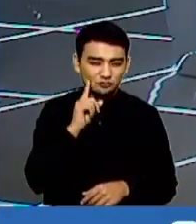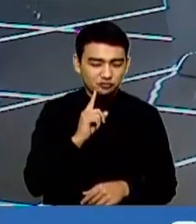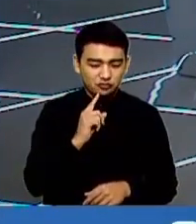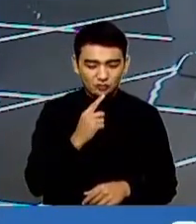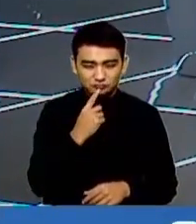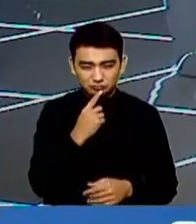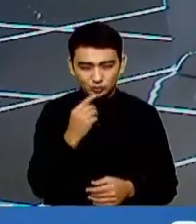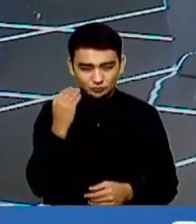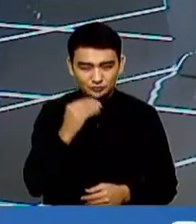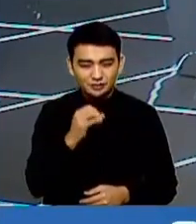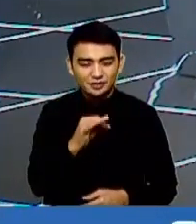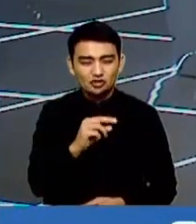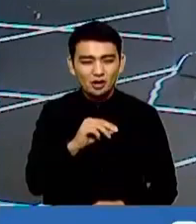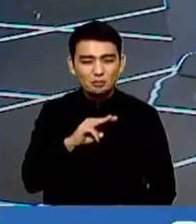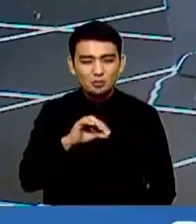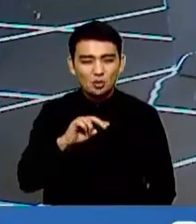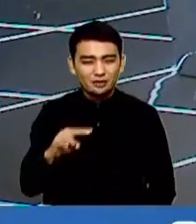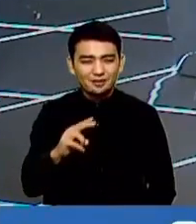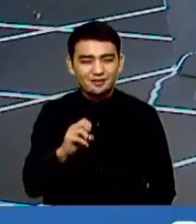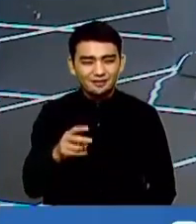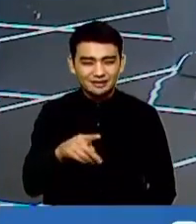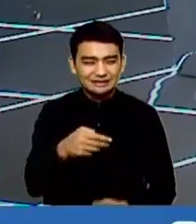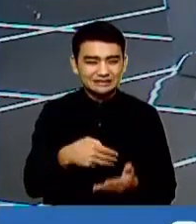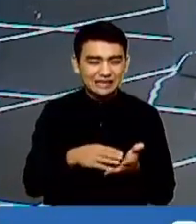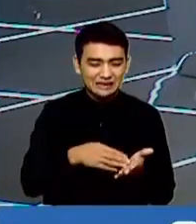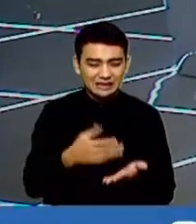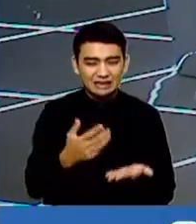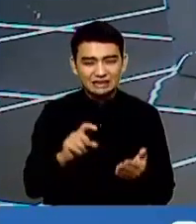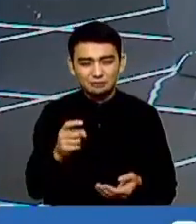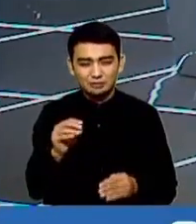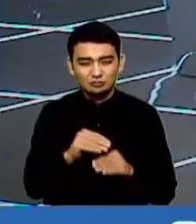и насыщенным вкусом. Чемпион Кения Сансет не содержит красителей и ароматизаторов.